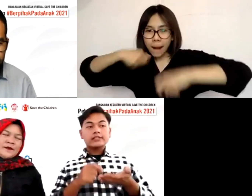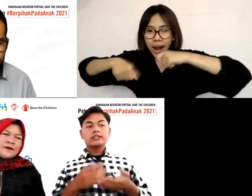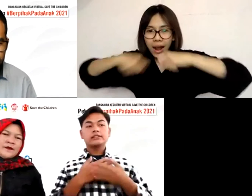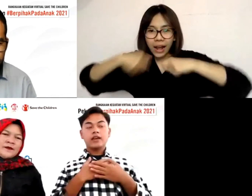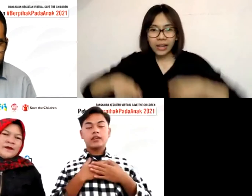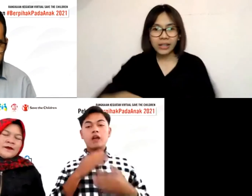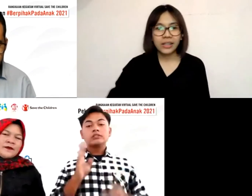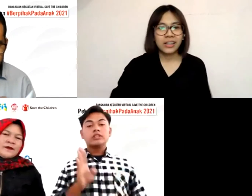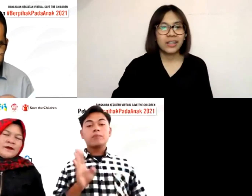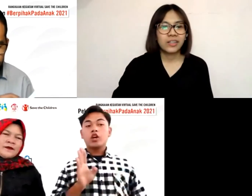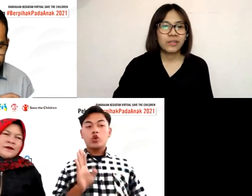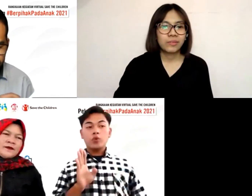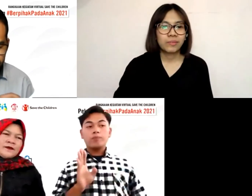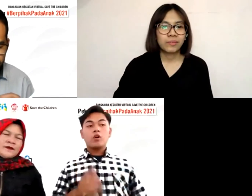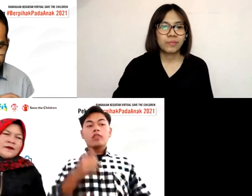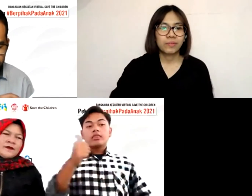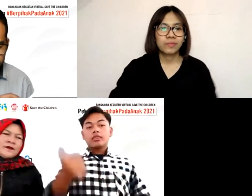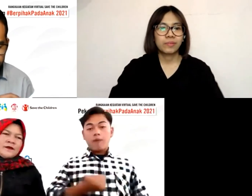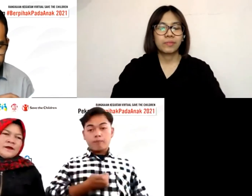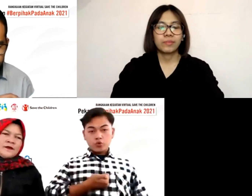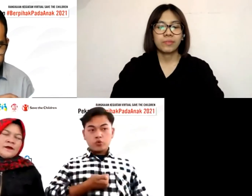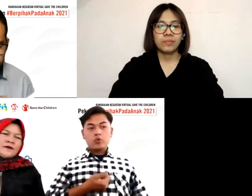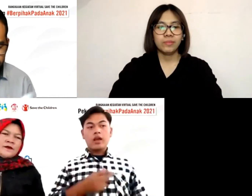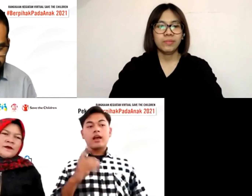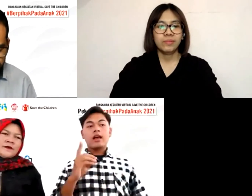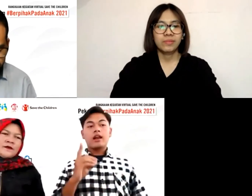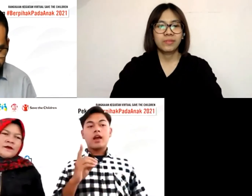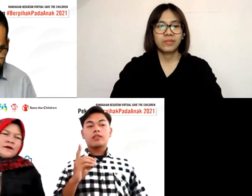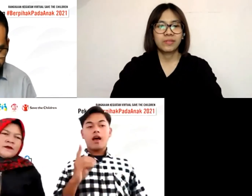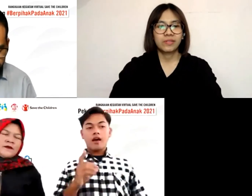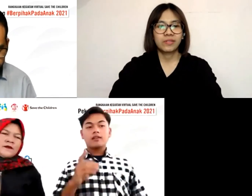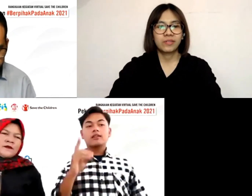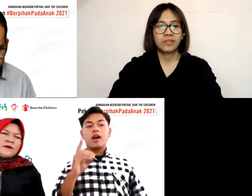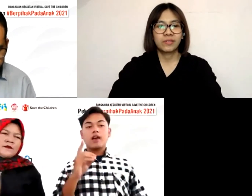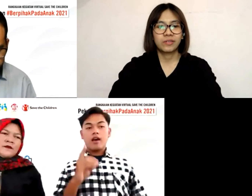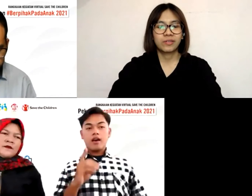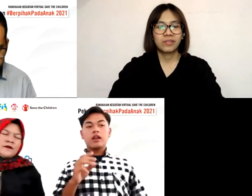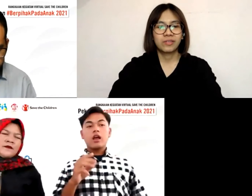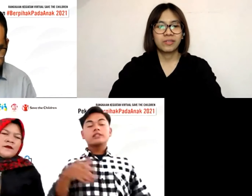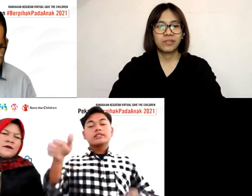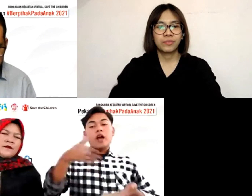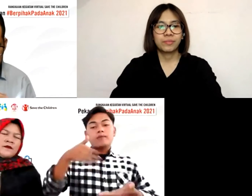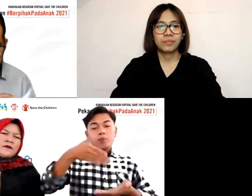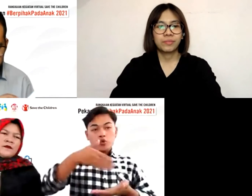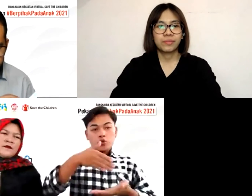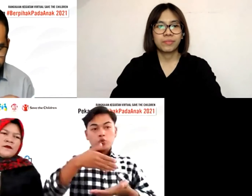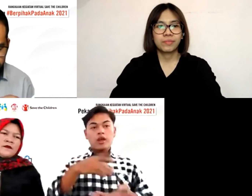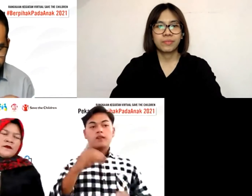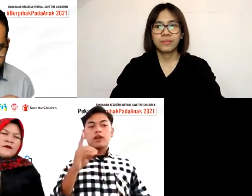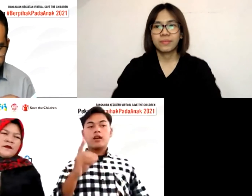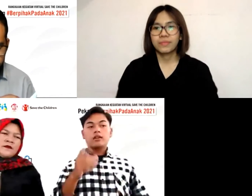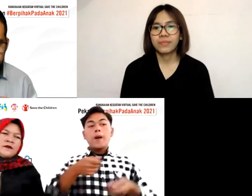Tuan tanya bingung tapu nata nana